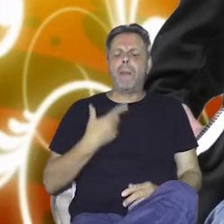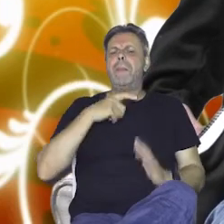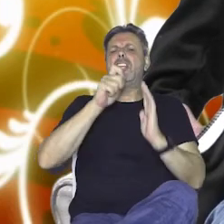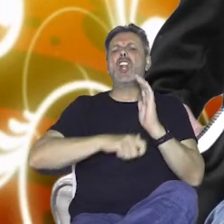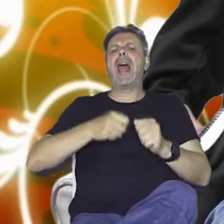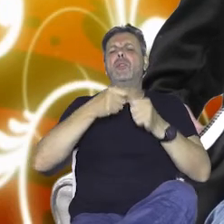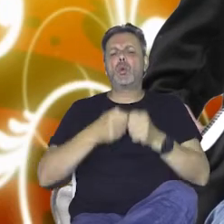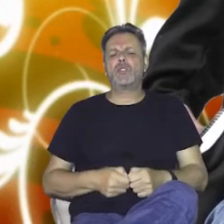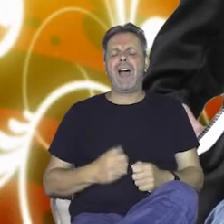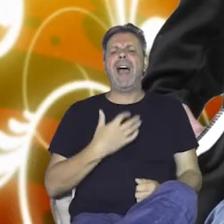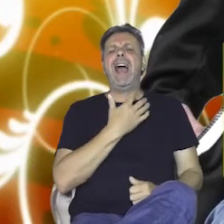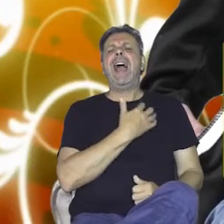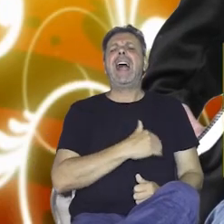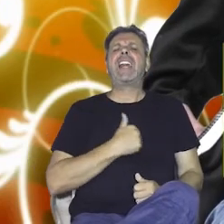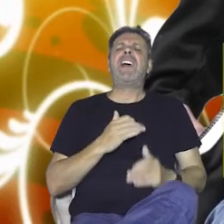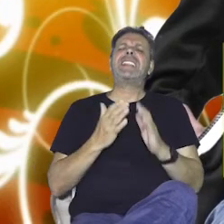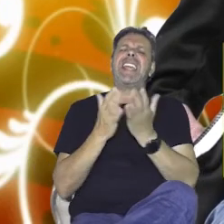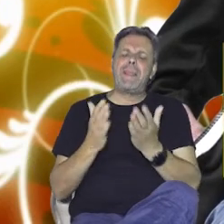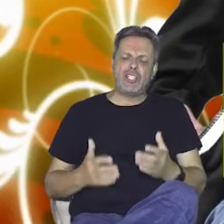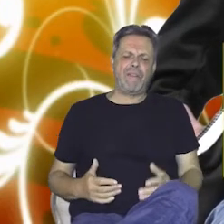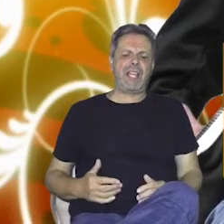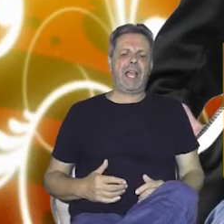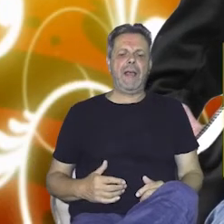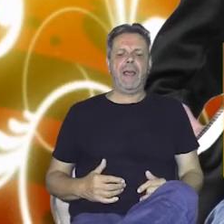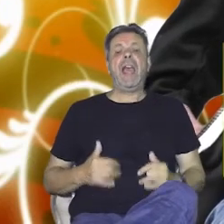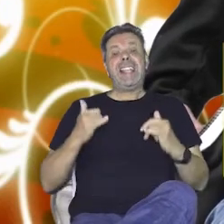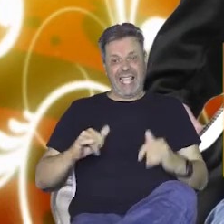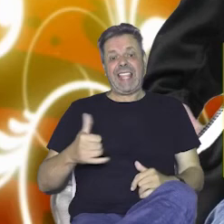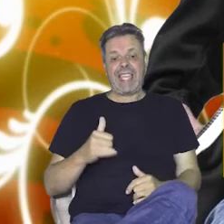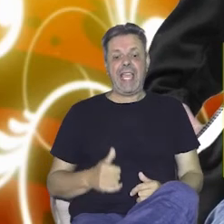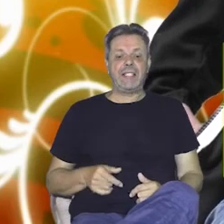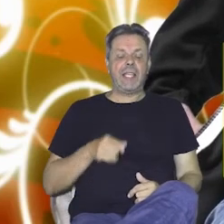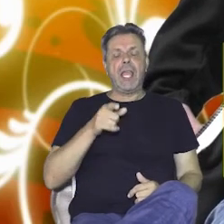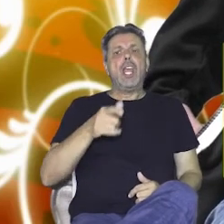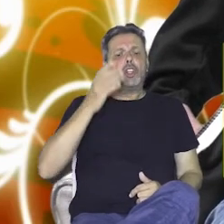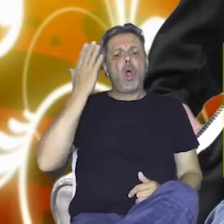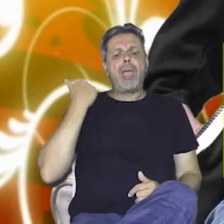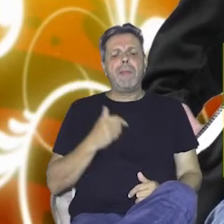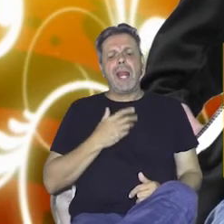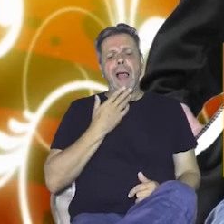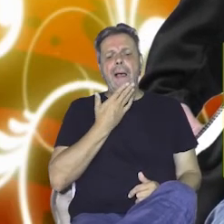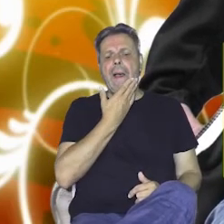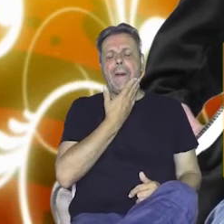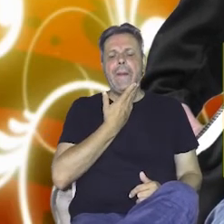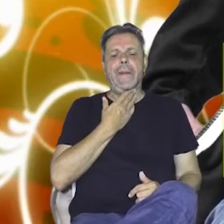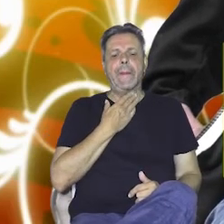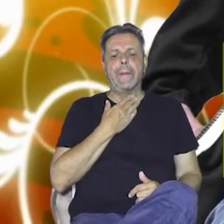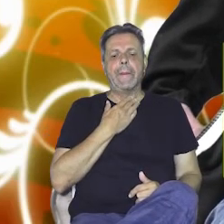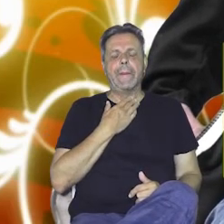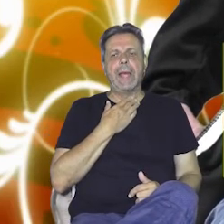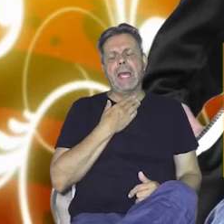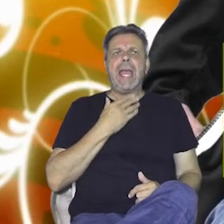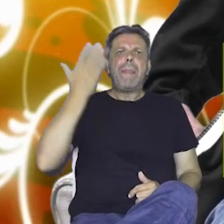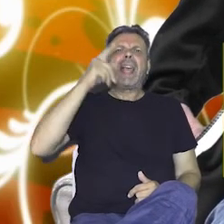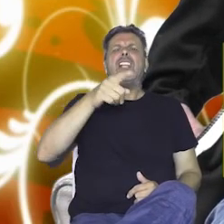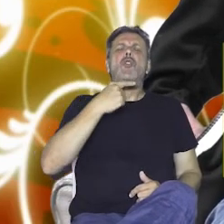društva Hrvatskih književnika. Sad jesi, to nismo to spomenuli. To je bila kao, sad ću ti reći, nekad su to